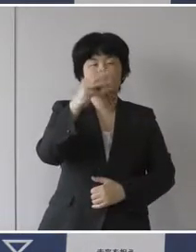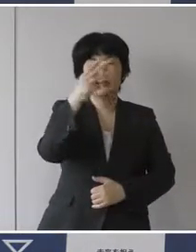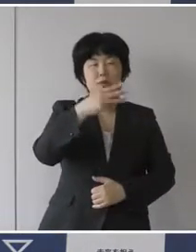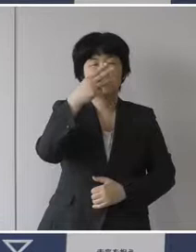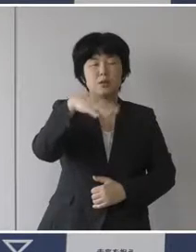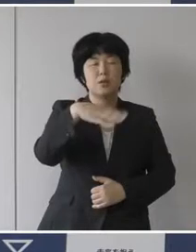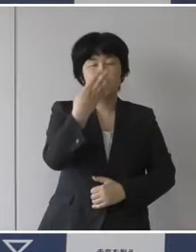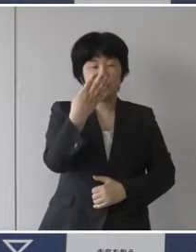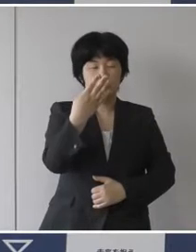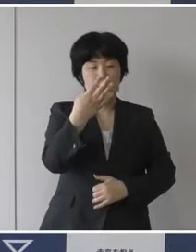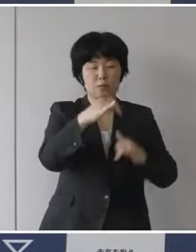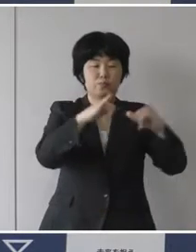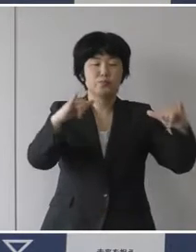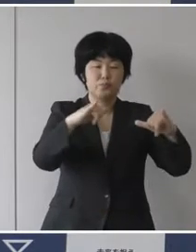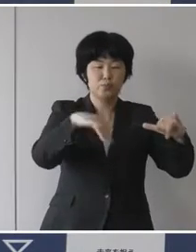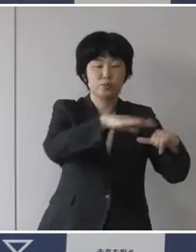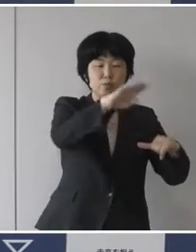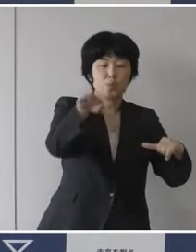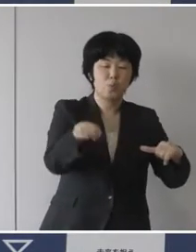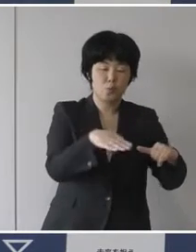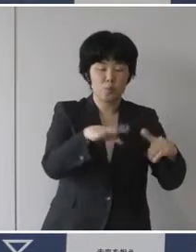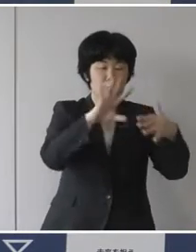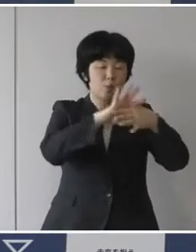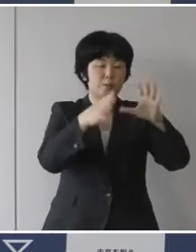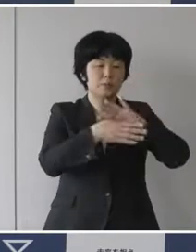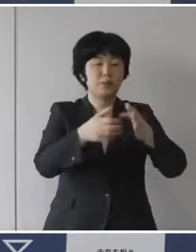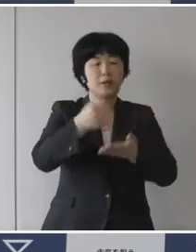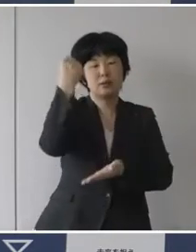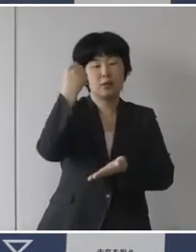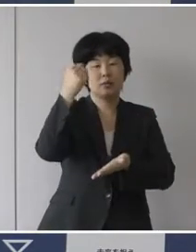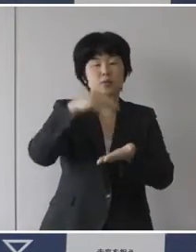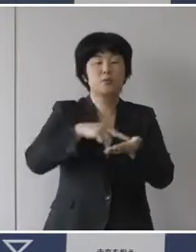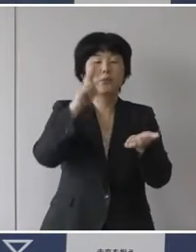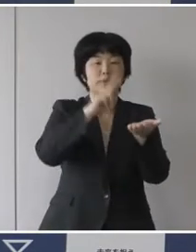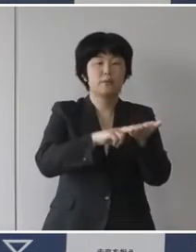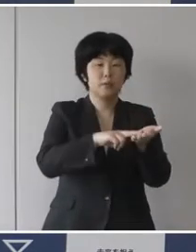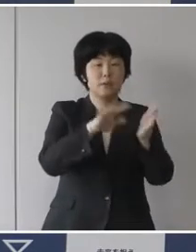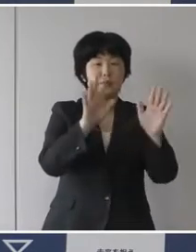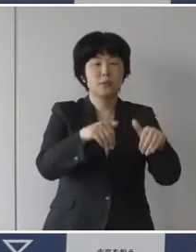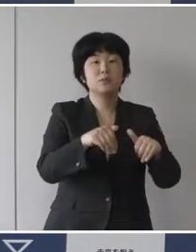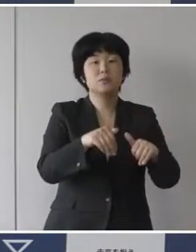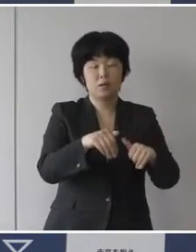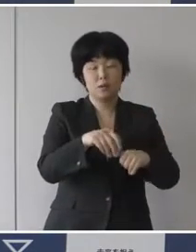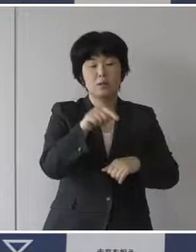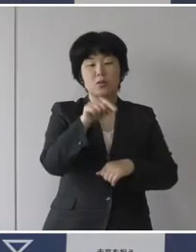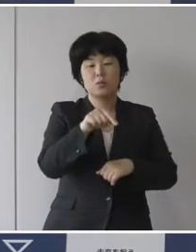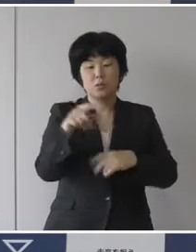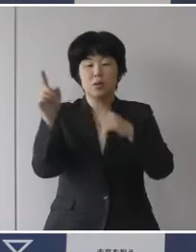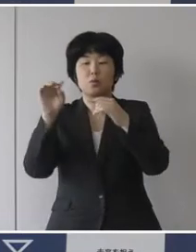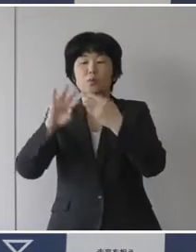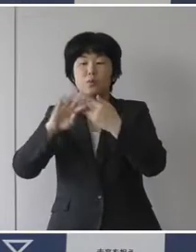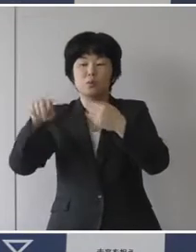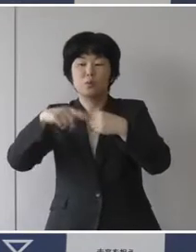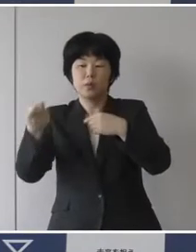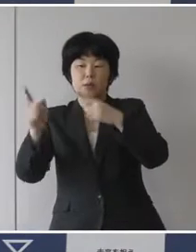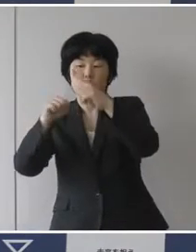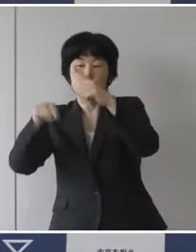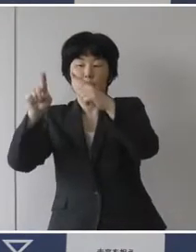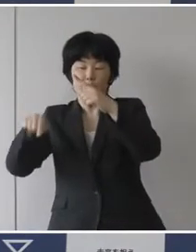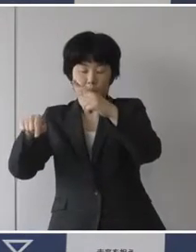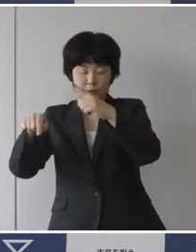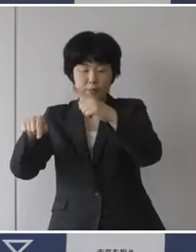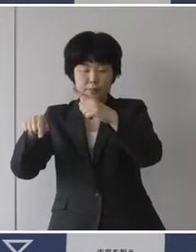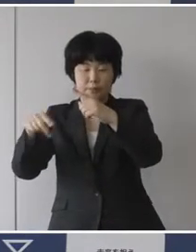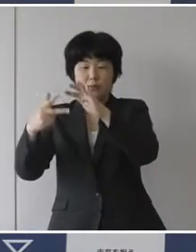財である史跡に指定をして、公営施設などと共同を図りながら、市民の大事な宝